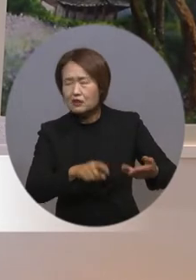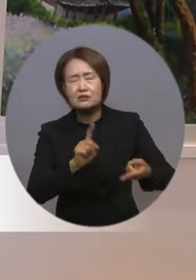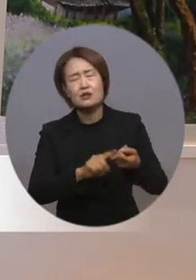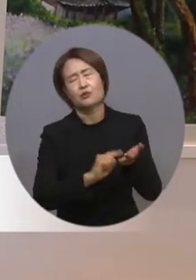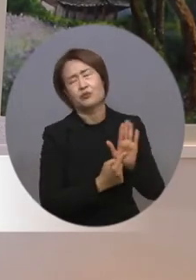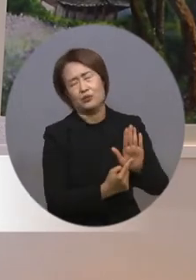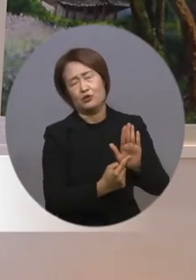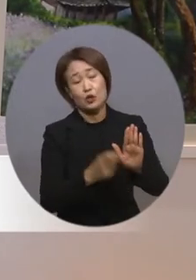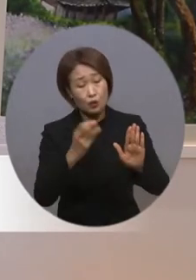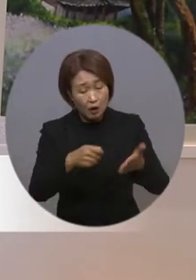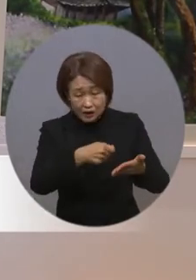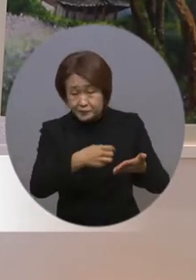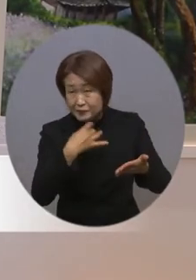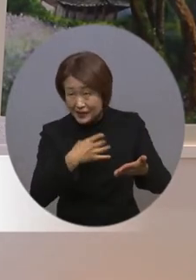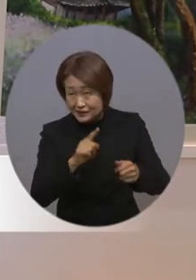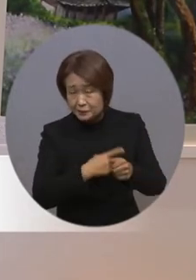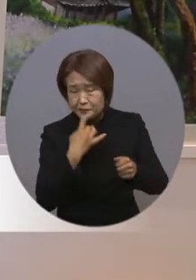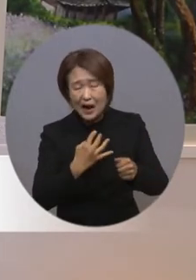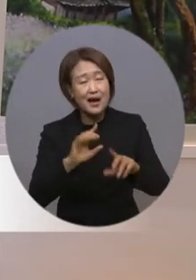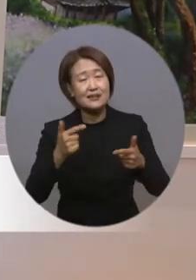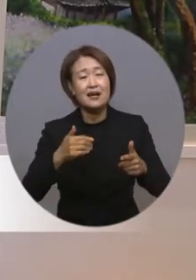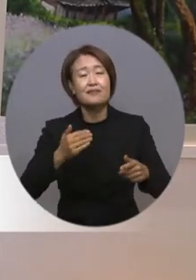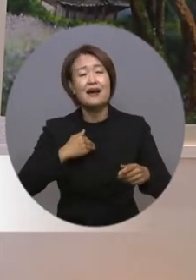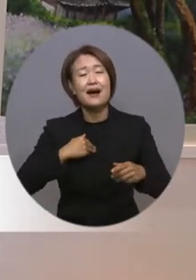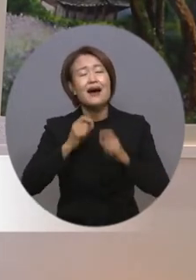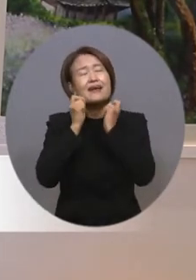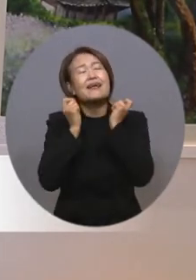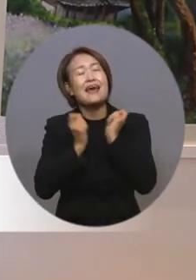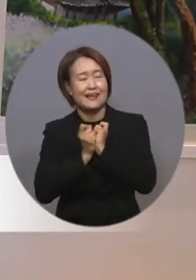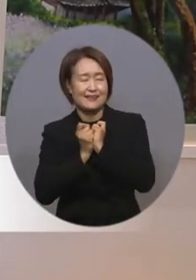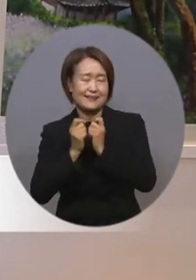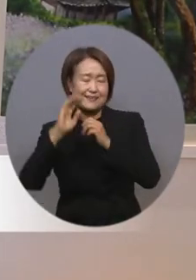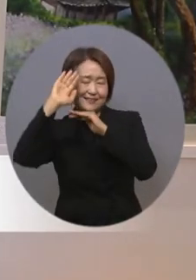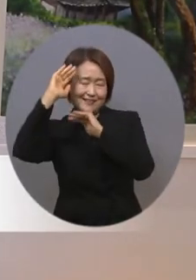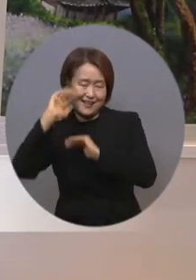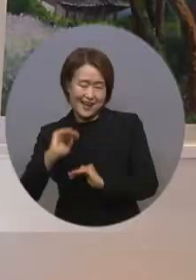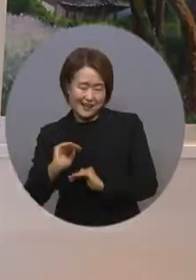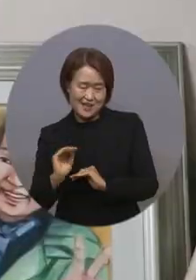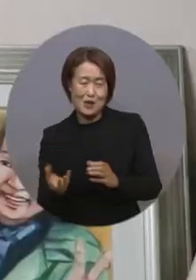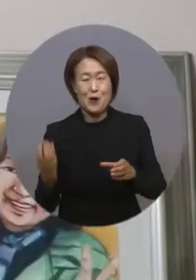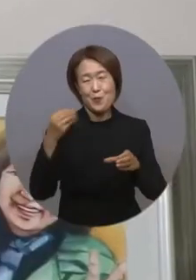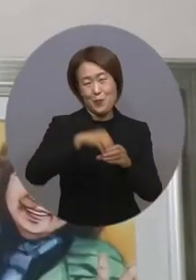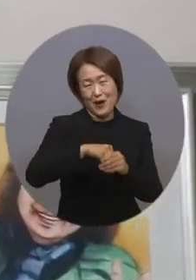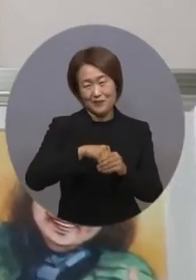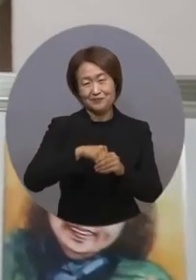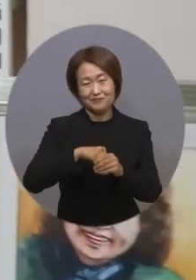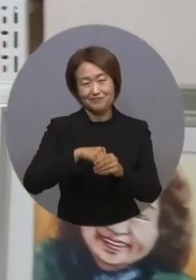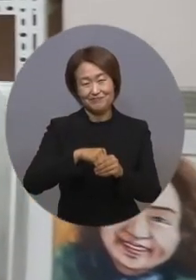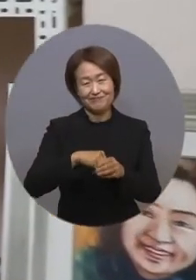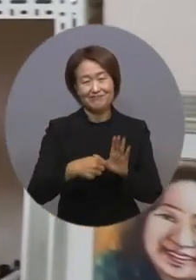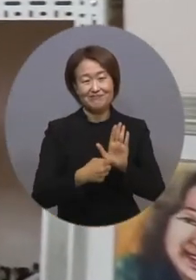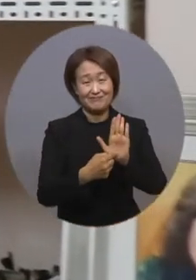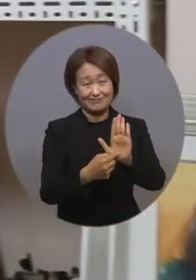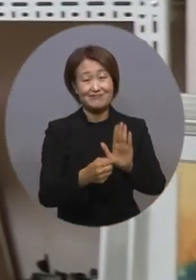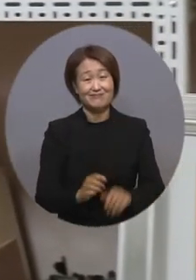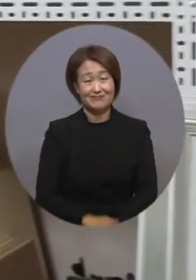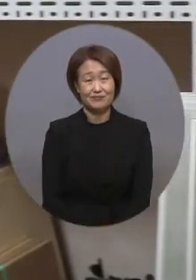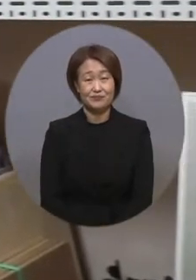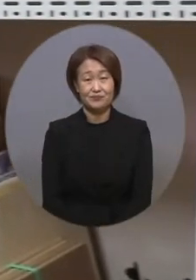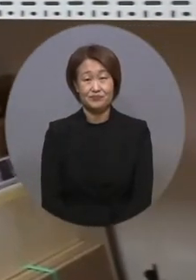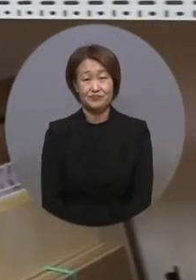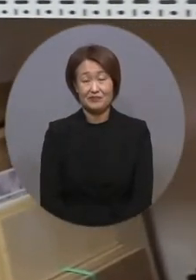인생 이야기를 더 섞어서 자서전 형식의 화집을 만들어보고 싶습니다. 신혜숙 작가의